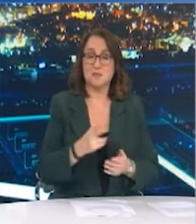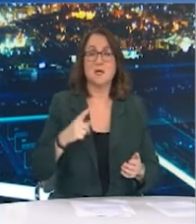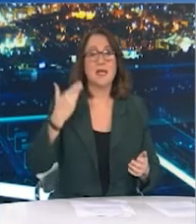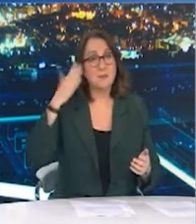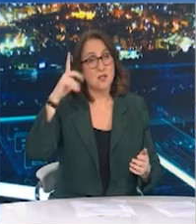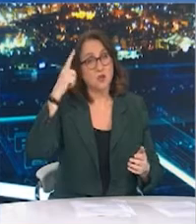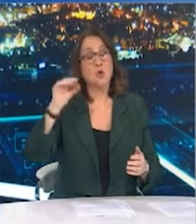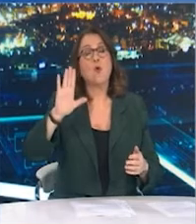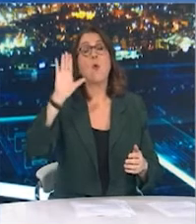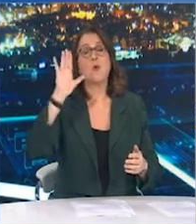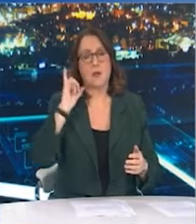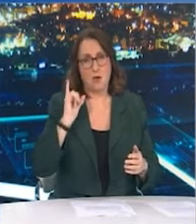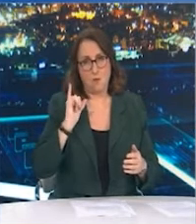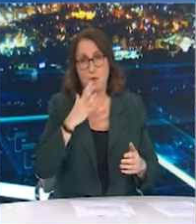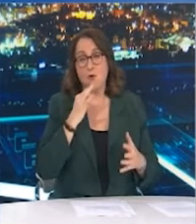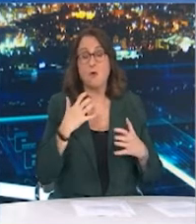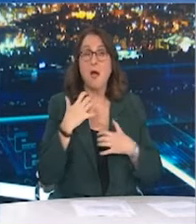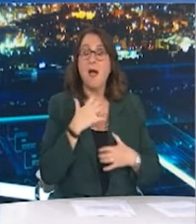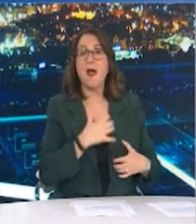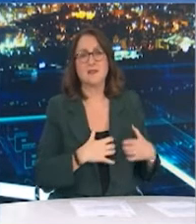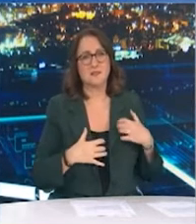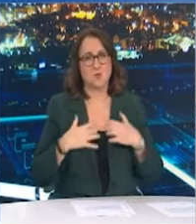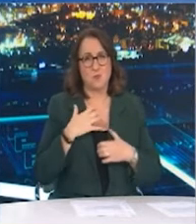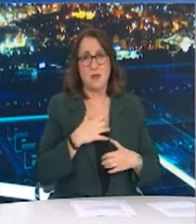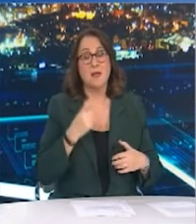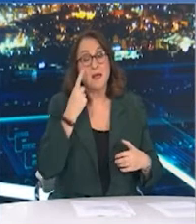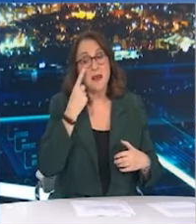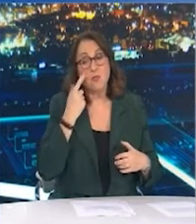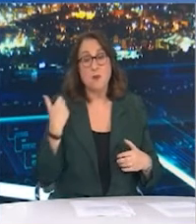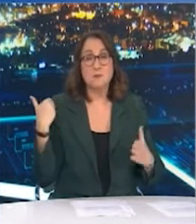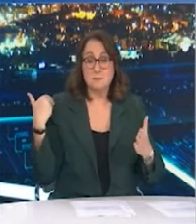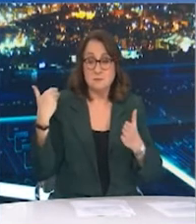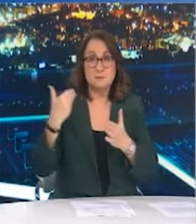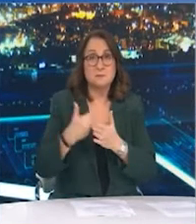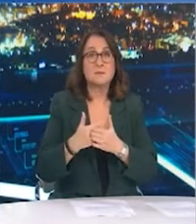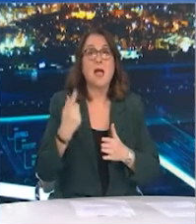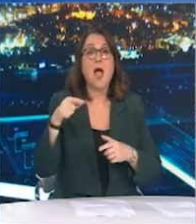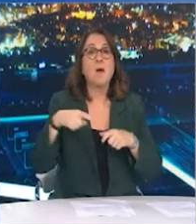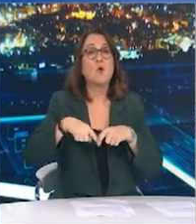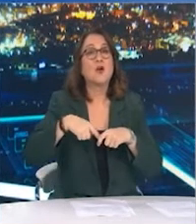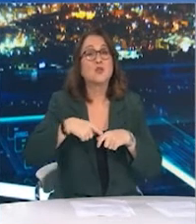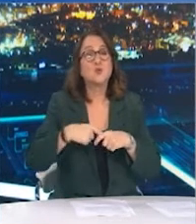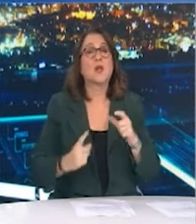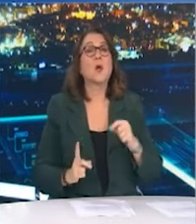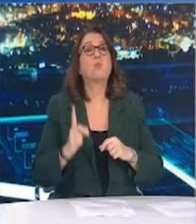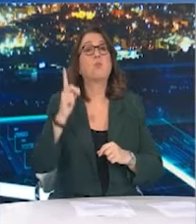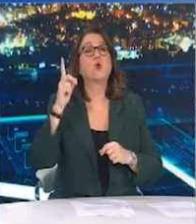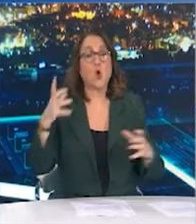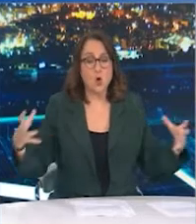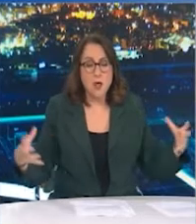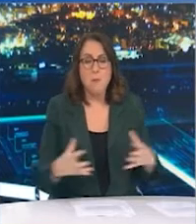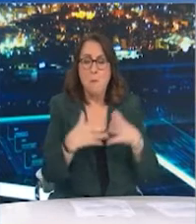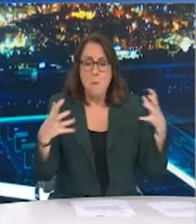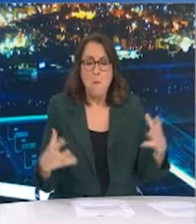τριτοβάθμια εκπαίδευση, επειδή ανησυχούμε για τις όποιες επιπτώσεις θα έχει τυχόν υπερμετάδοση στη διάρκεια των εορτών. Οι εισηγήσεις